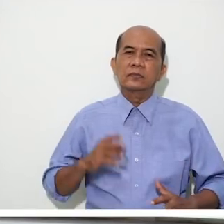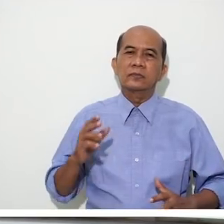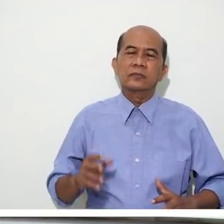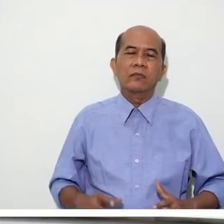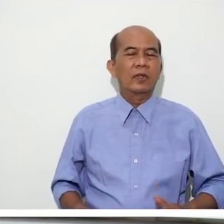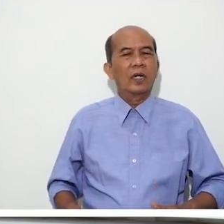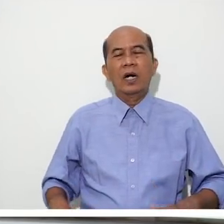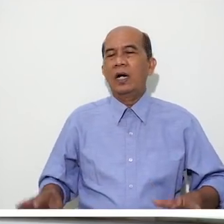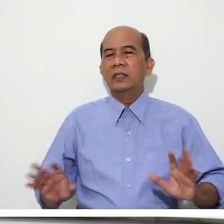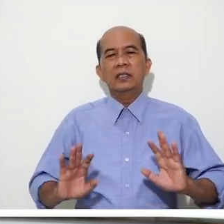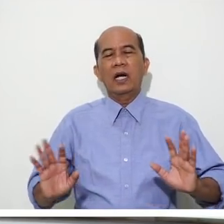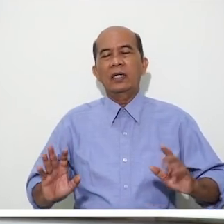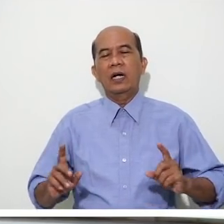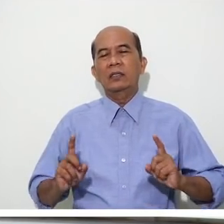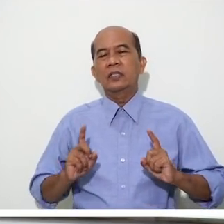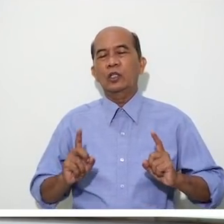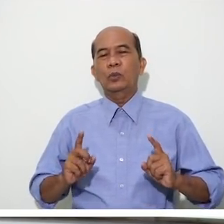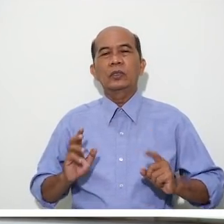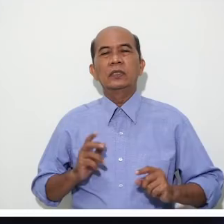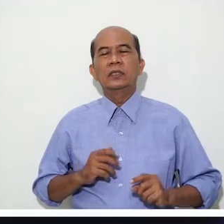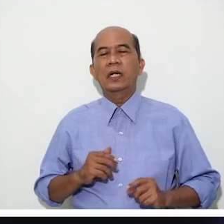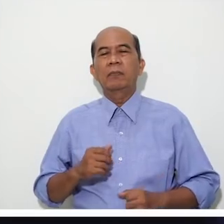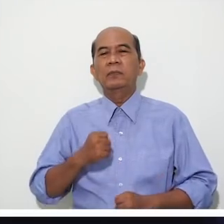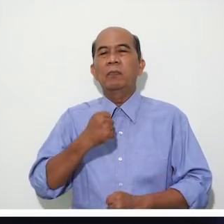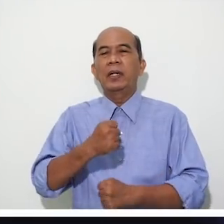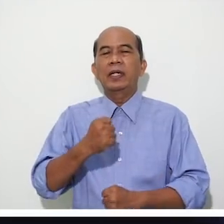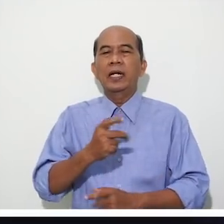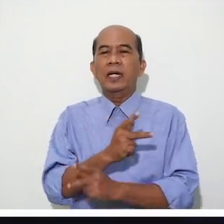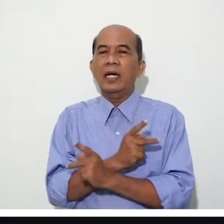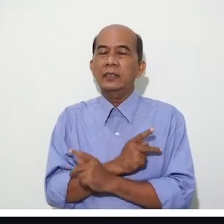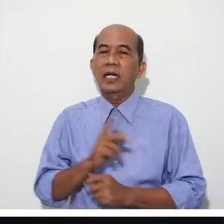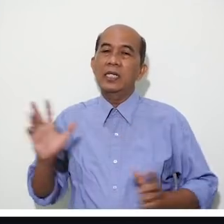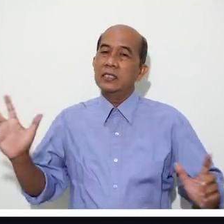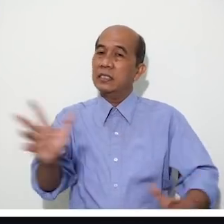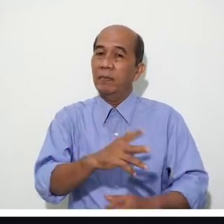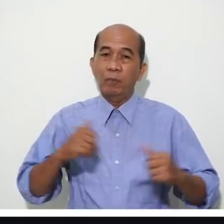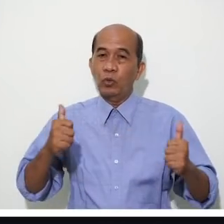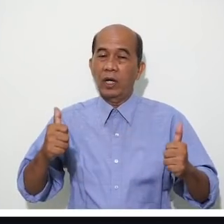Tiada satu pun yang dapat menandingi kasih yang sempurna.